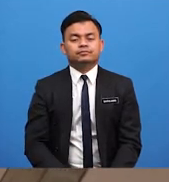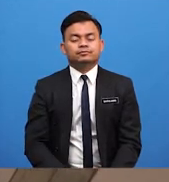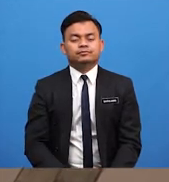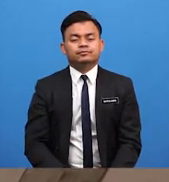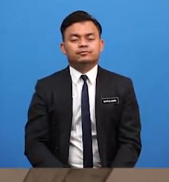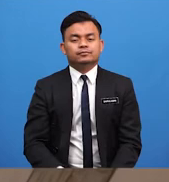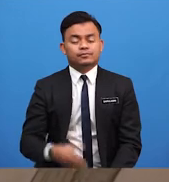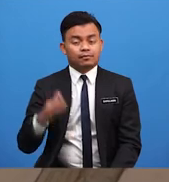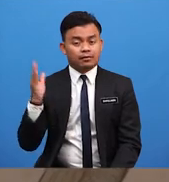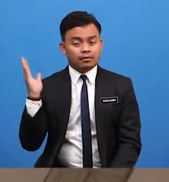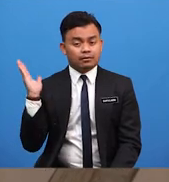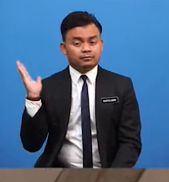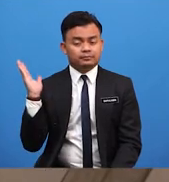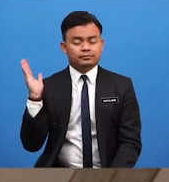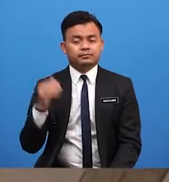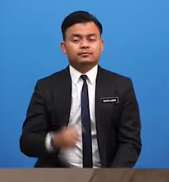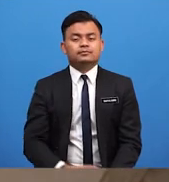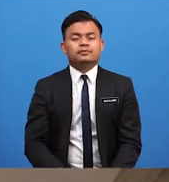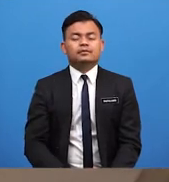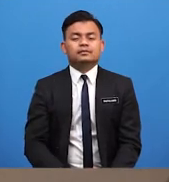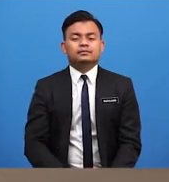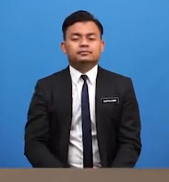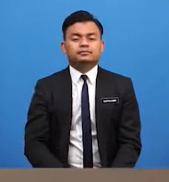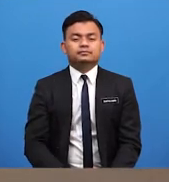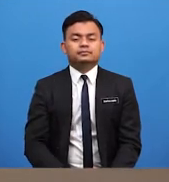2 ulas bawang merah.